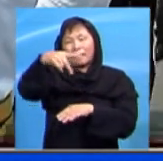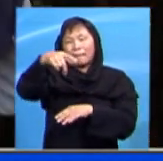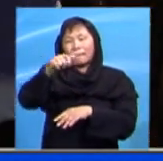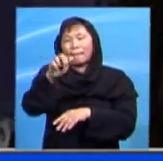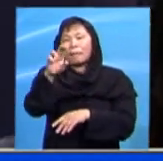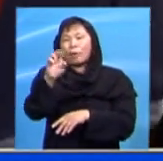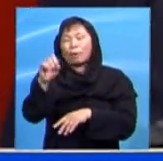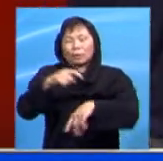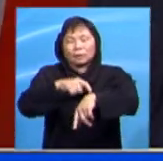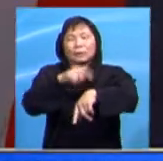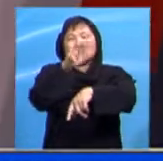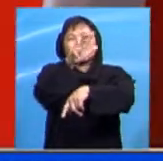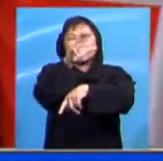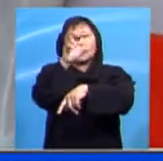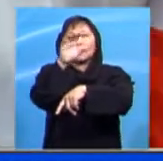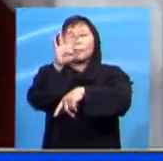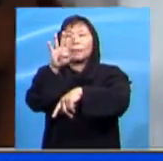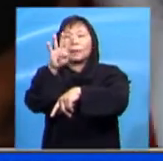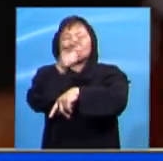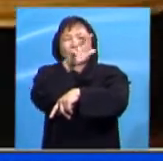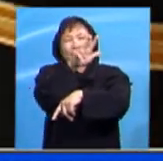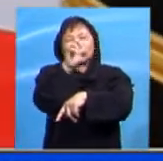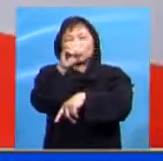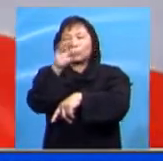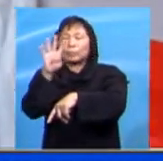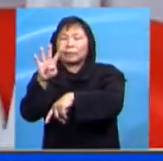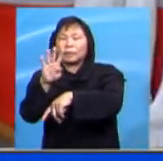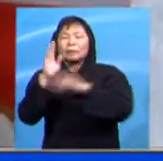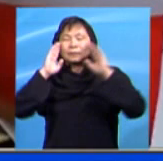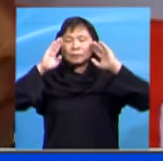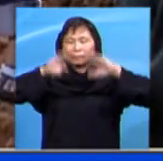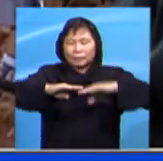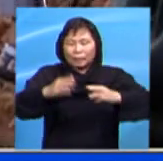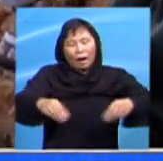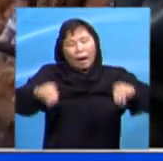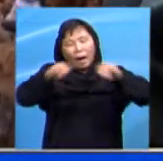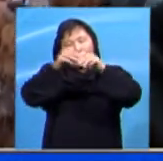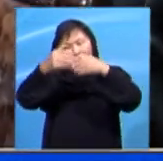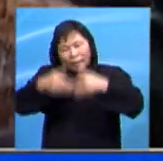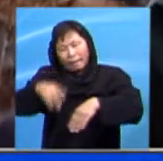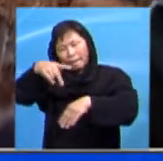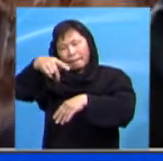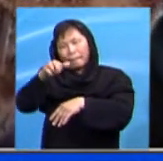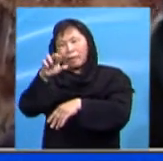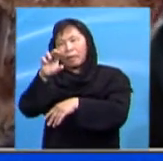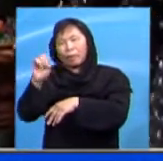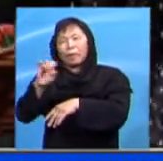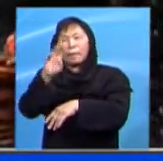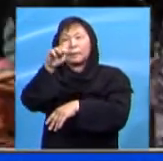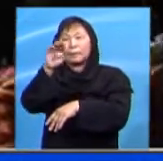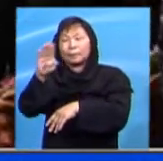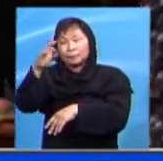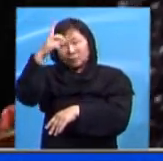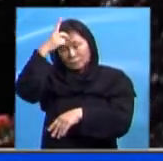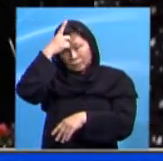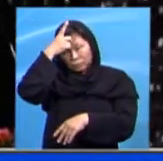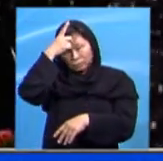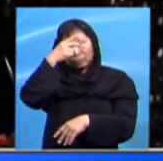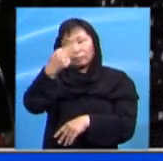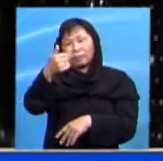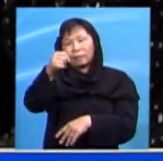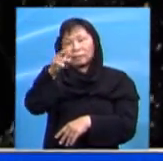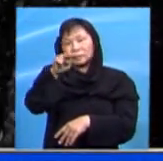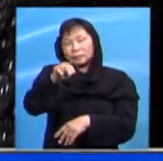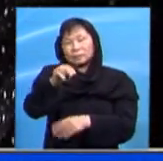tepat pukul 34 petang selepas disembahyangkan di masjid ataqwa paroi menteri besar Datuk Seri Mohamad Hassan